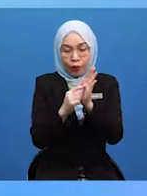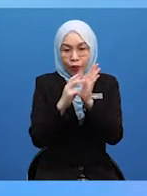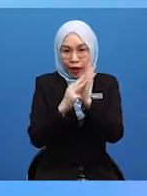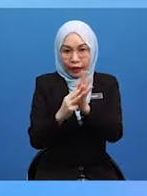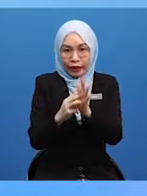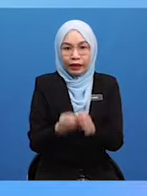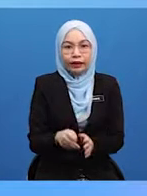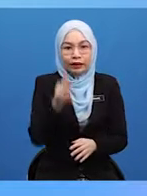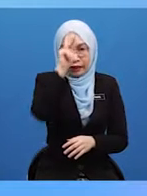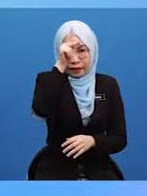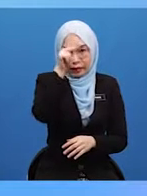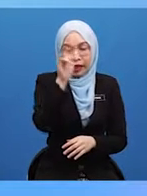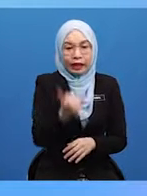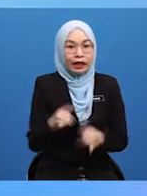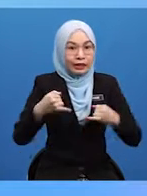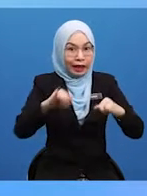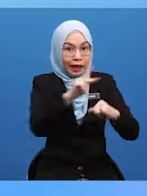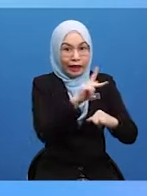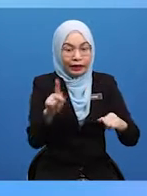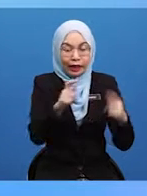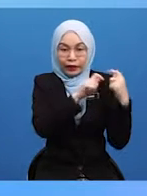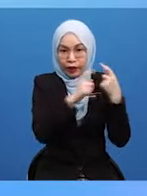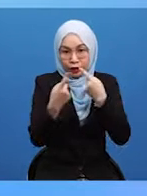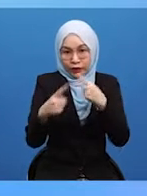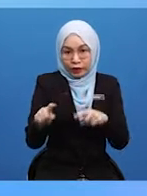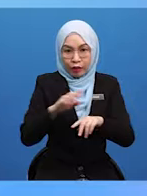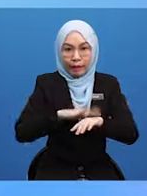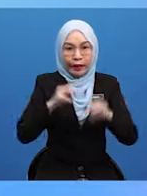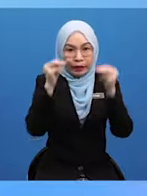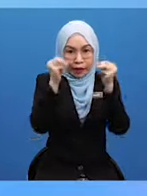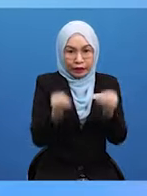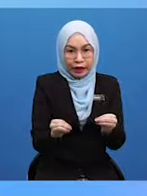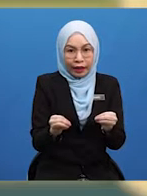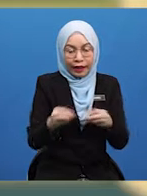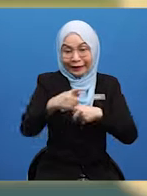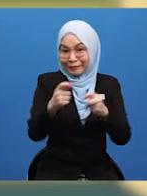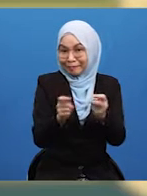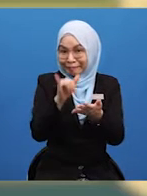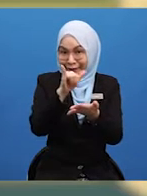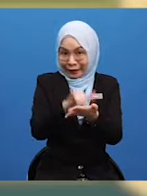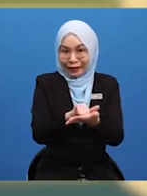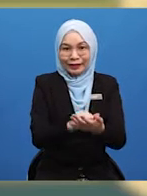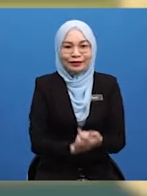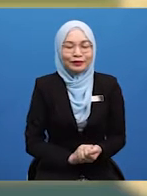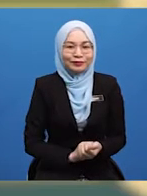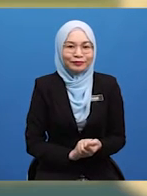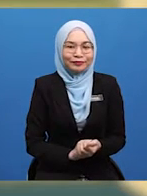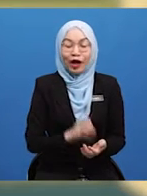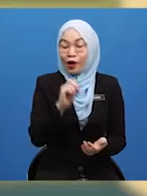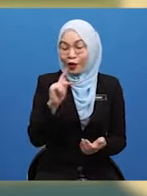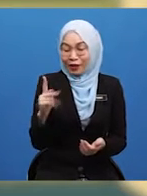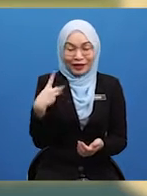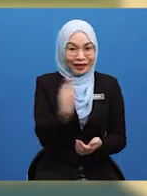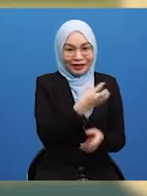menjalankan tanggungjawab terhadap masyarakat setempat. Alhamdulillah, kita telah